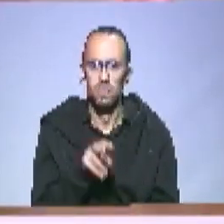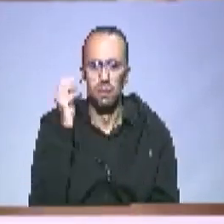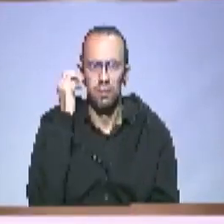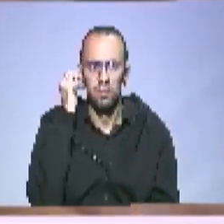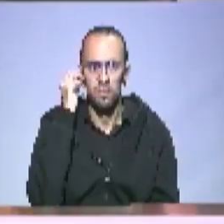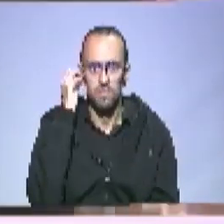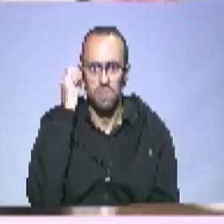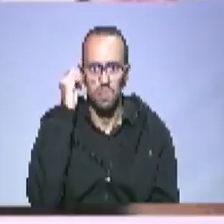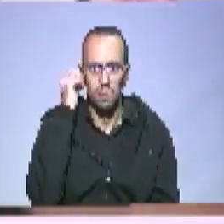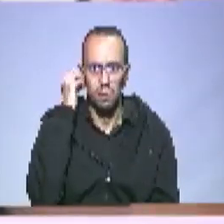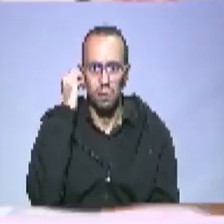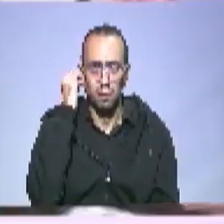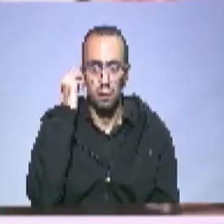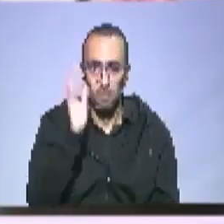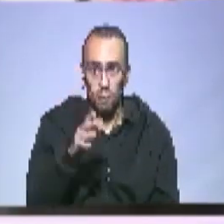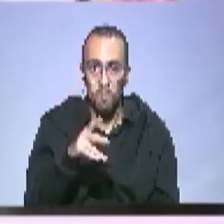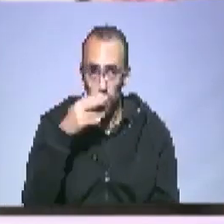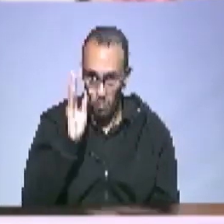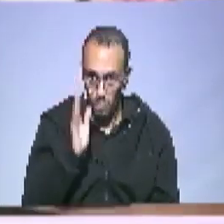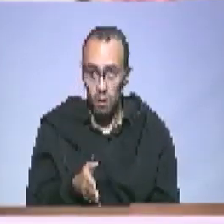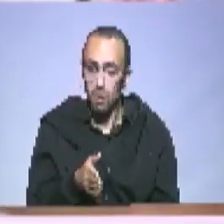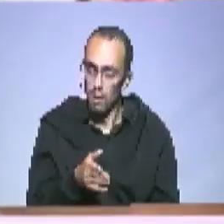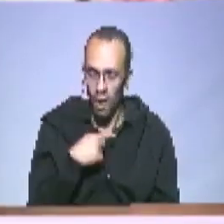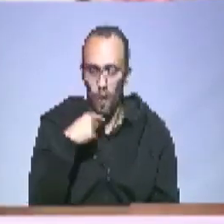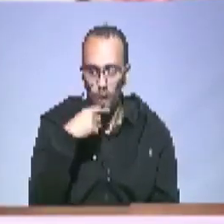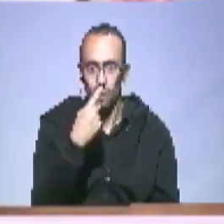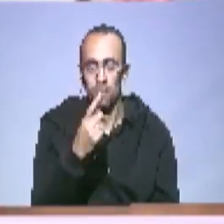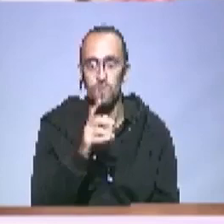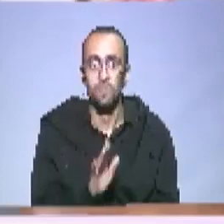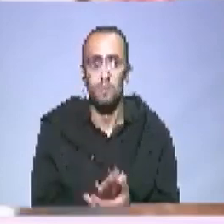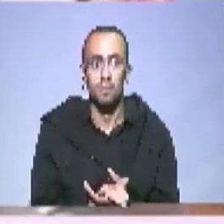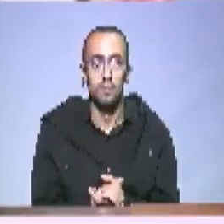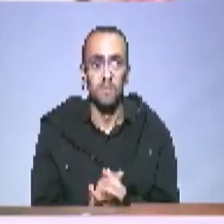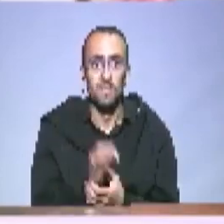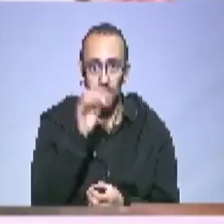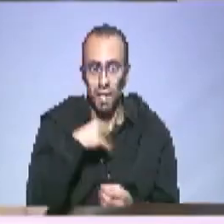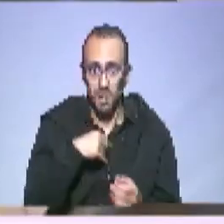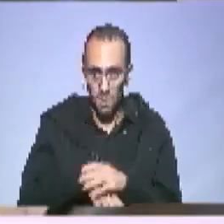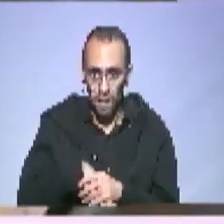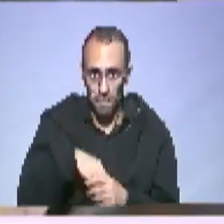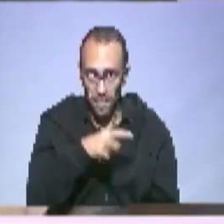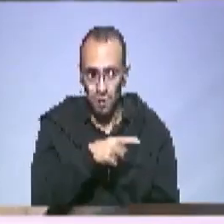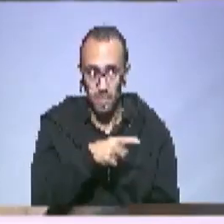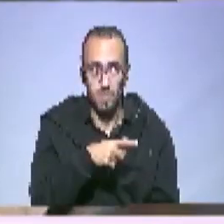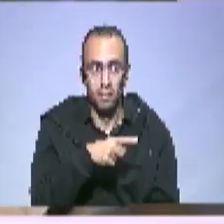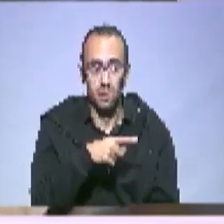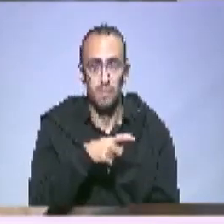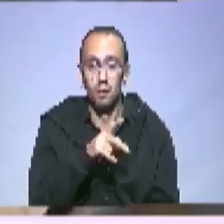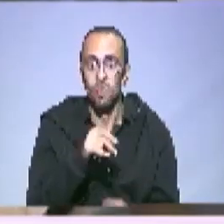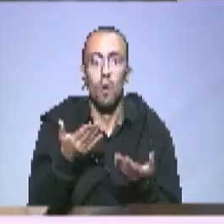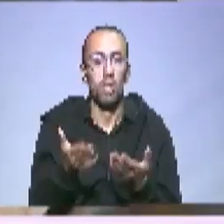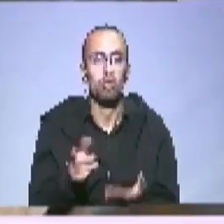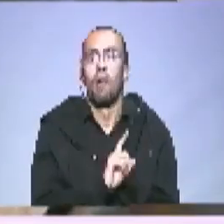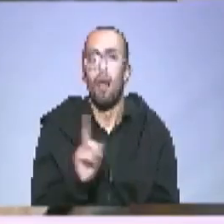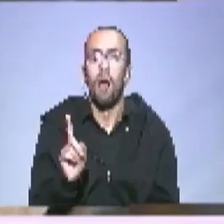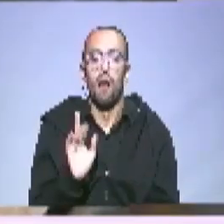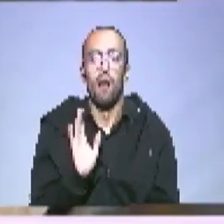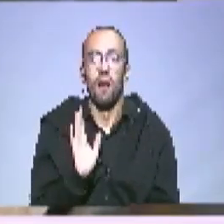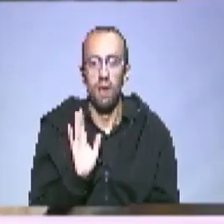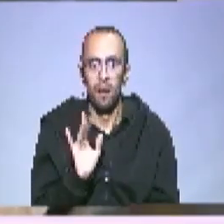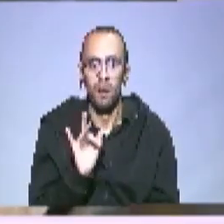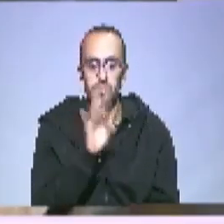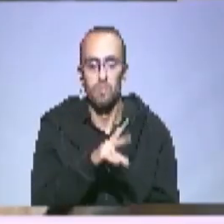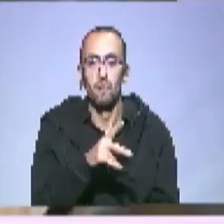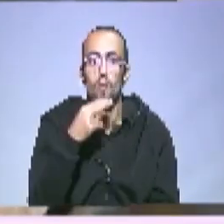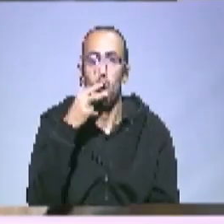لحضرتك ممكن نحطه في المكرونه. اما انا لسه هقول لك اهو. شايفه اللي انا بعمله ده؟ ايوه. ما تعمليش بيه جلاش. ايوه.